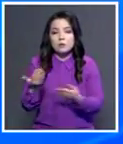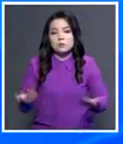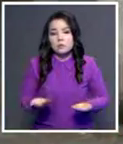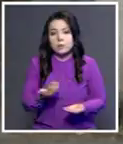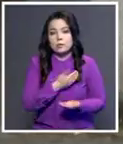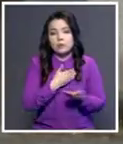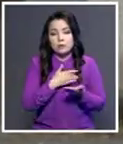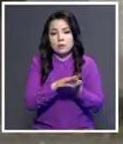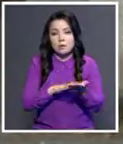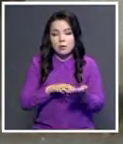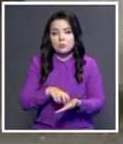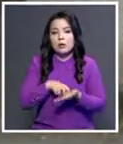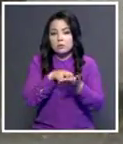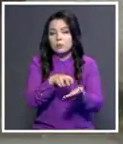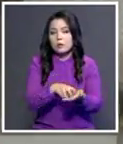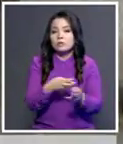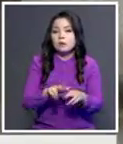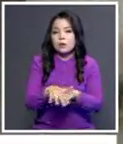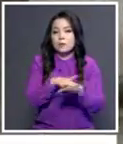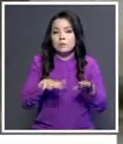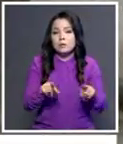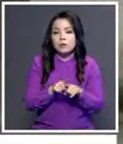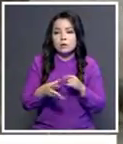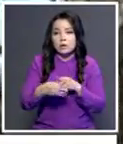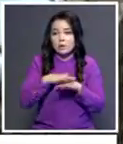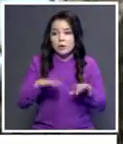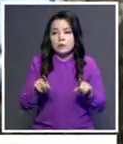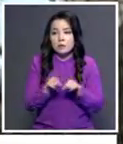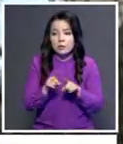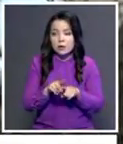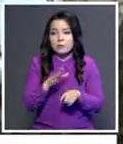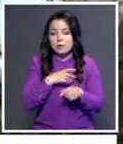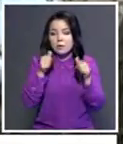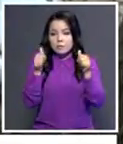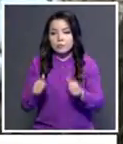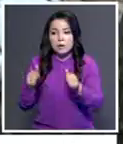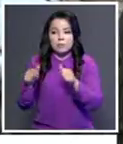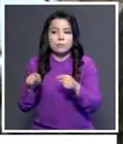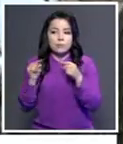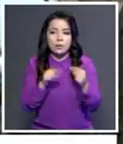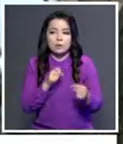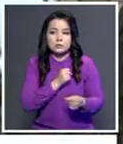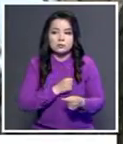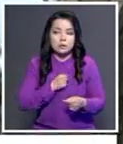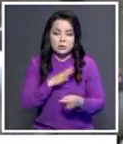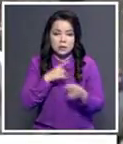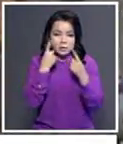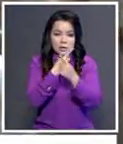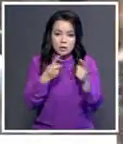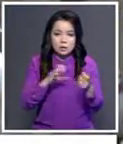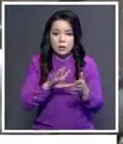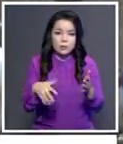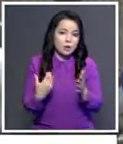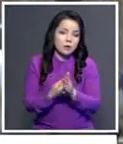деген өтініш хаттар көбейіп, жұртшылық қала орталығындағы жасыл желектің жойылуына қарсылық білдіруде. Мамандардың сөзінше осы күнге